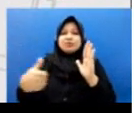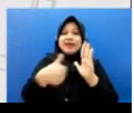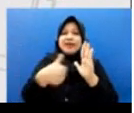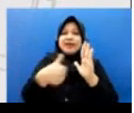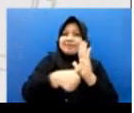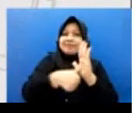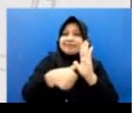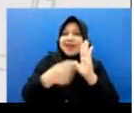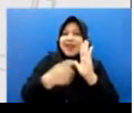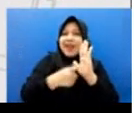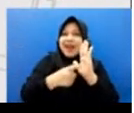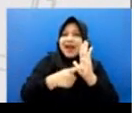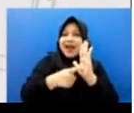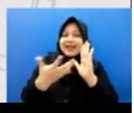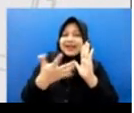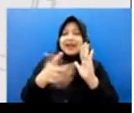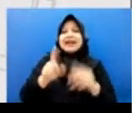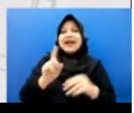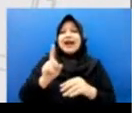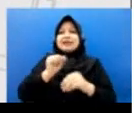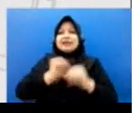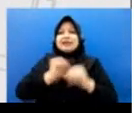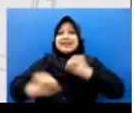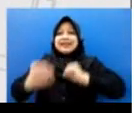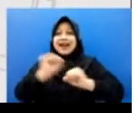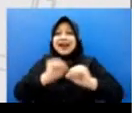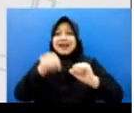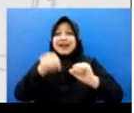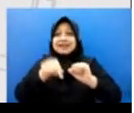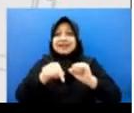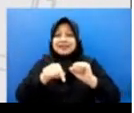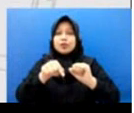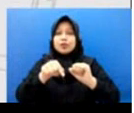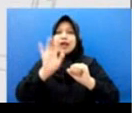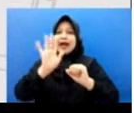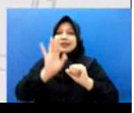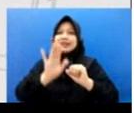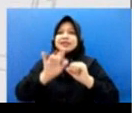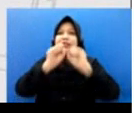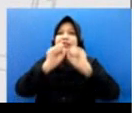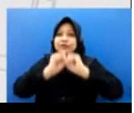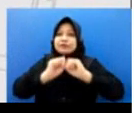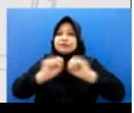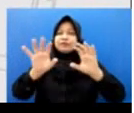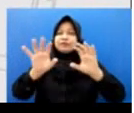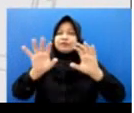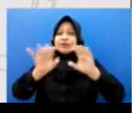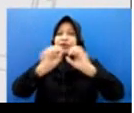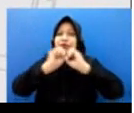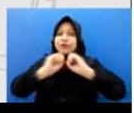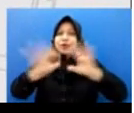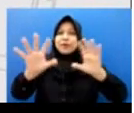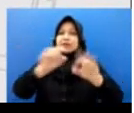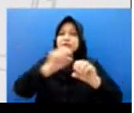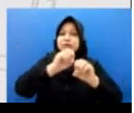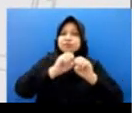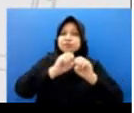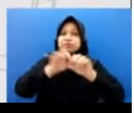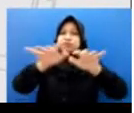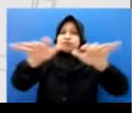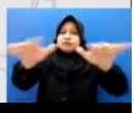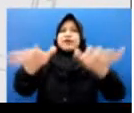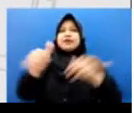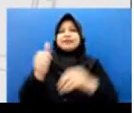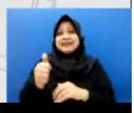tiga keputusan kita itu membuat pesannya itu menjadi berlipat ganda di dunia maya. Sehingga pesan